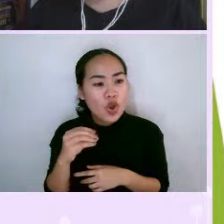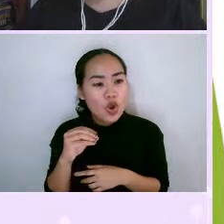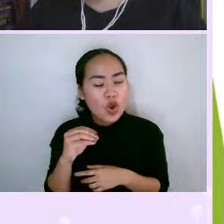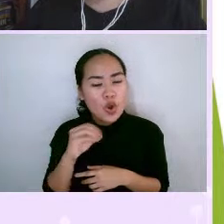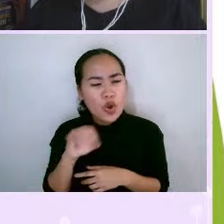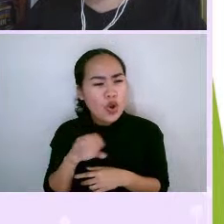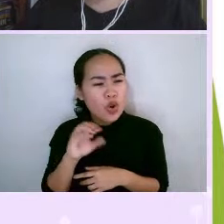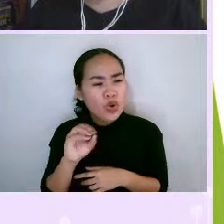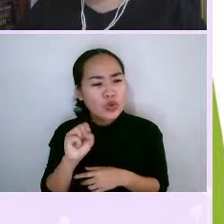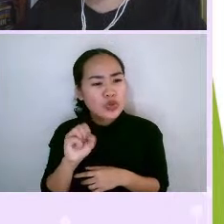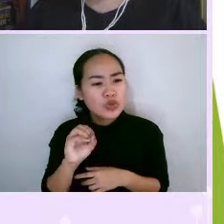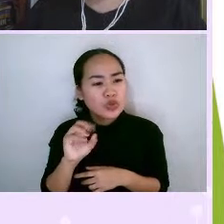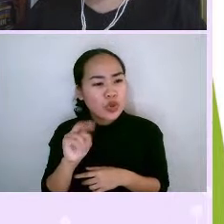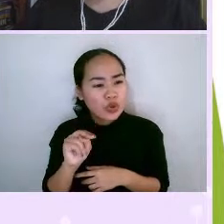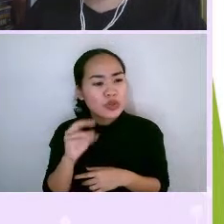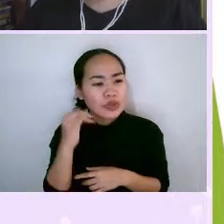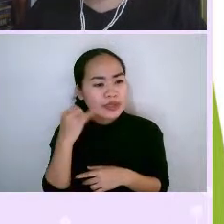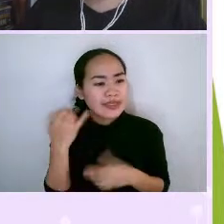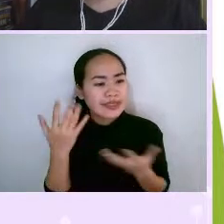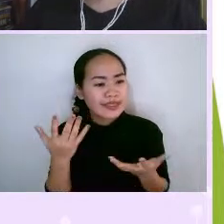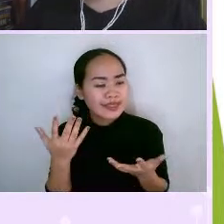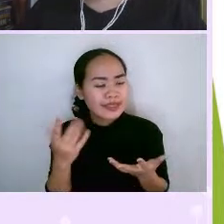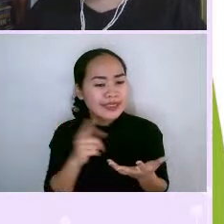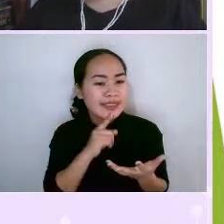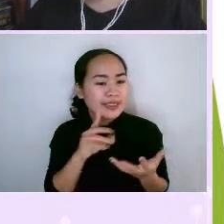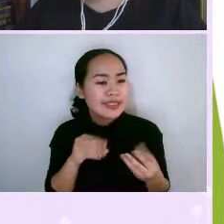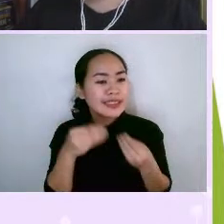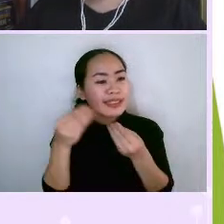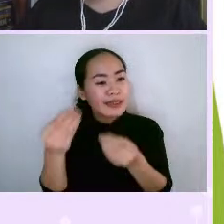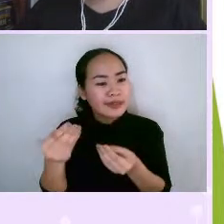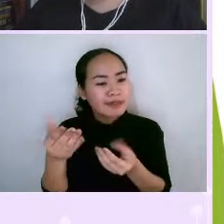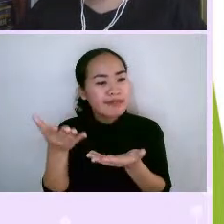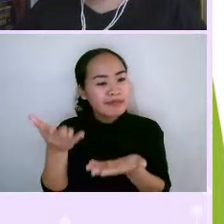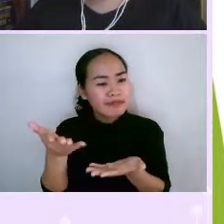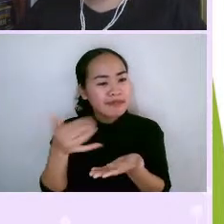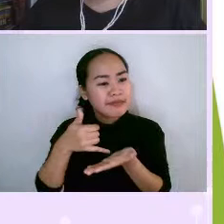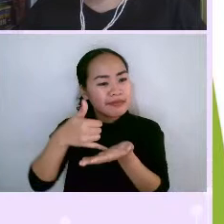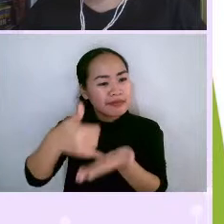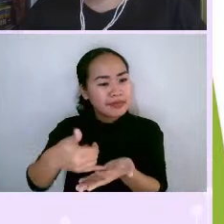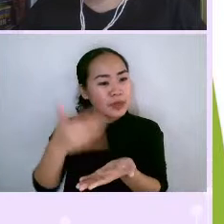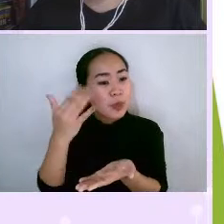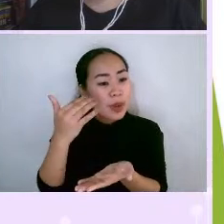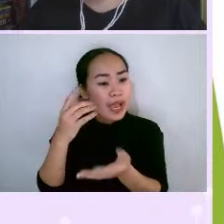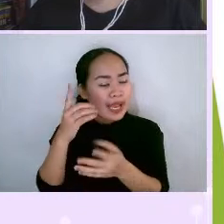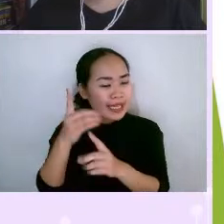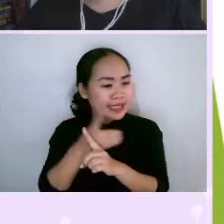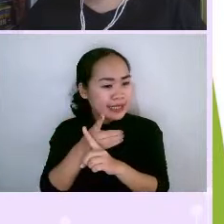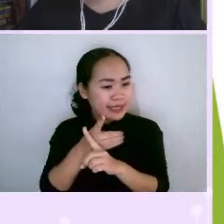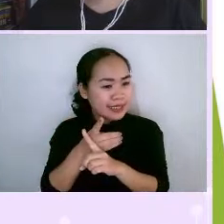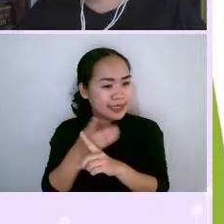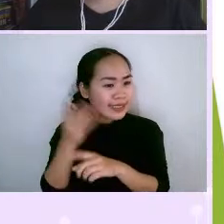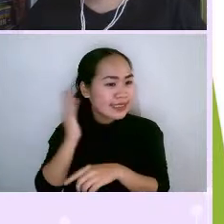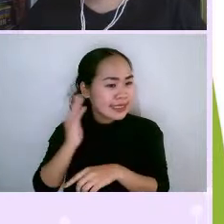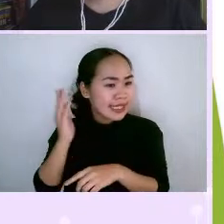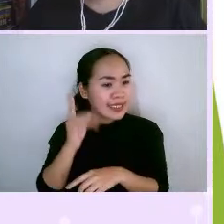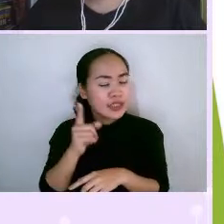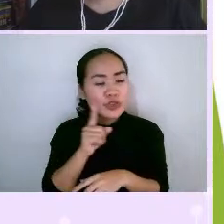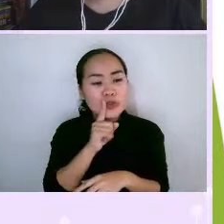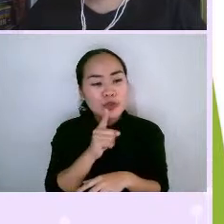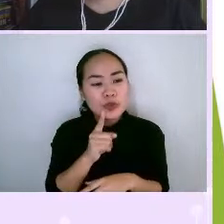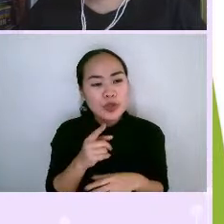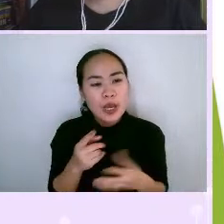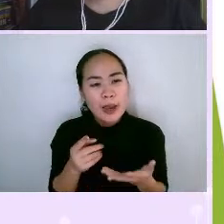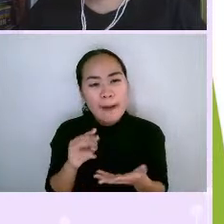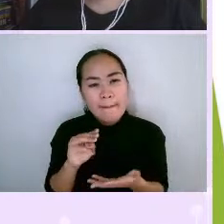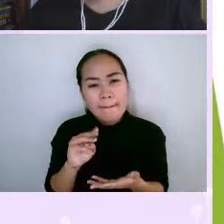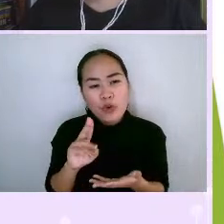isa sa nagawaran natin ng pagkilala nung nakaraang Disyembre. Ito po ay ang sinatawag na